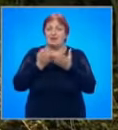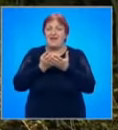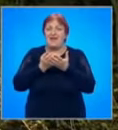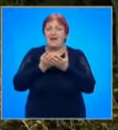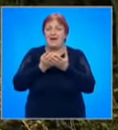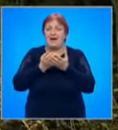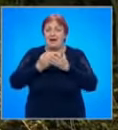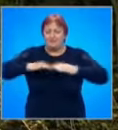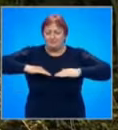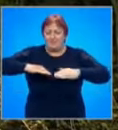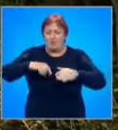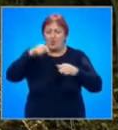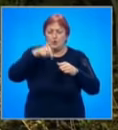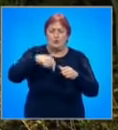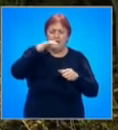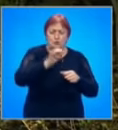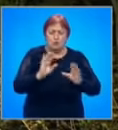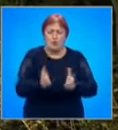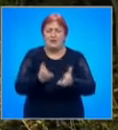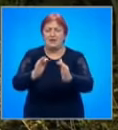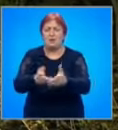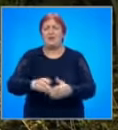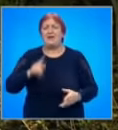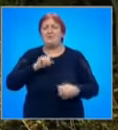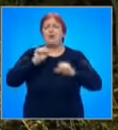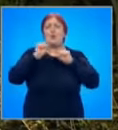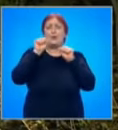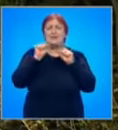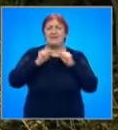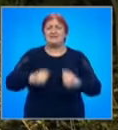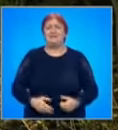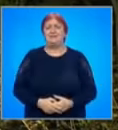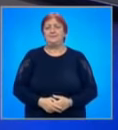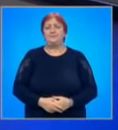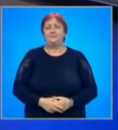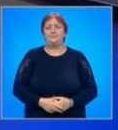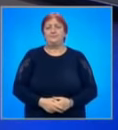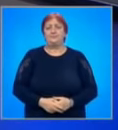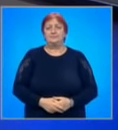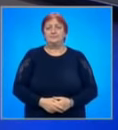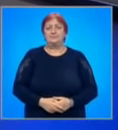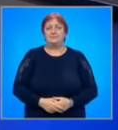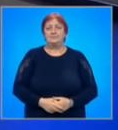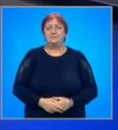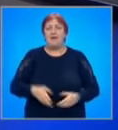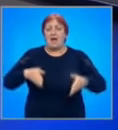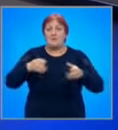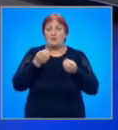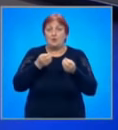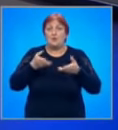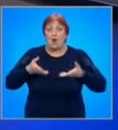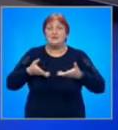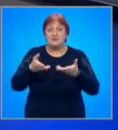осеян с дупки и тук имаше множество протести по този повод. Това е от тук, колеги. Благодаря. Път в добро състояние,